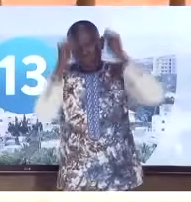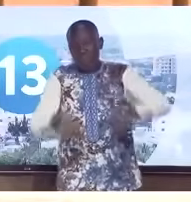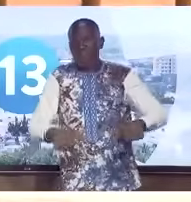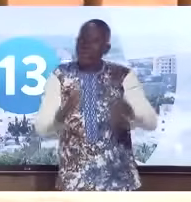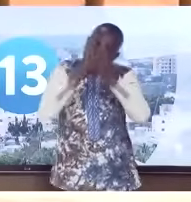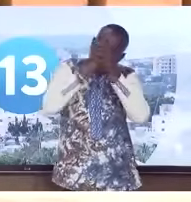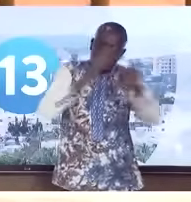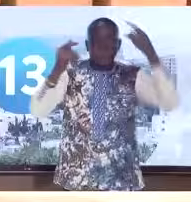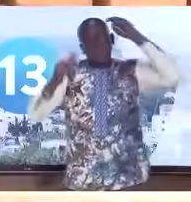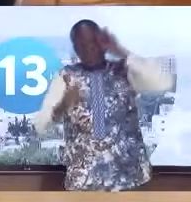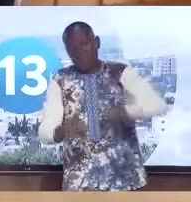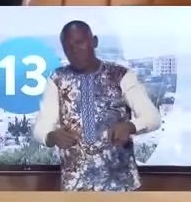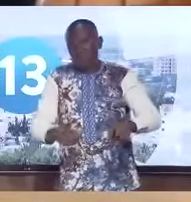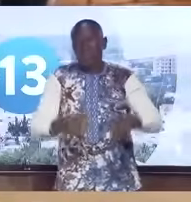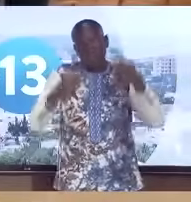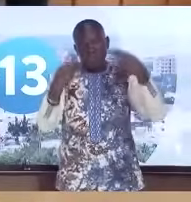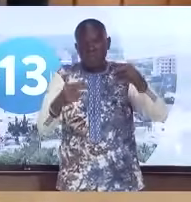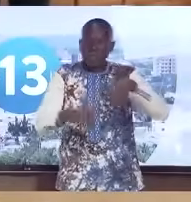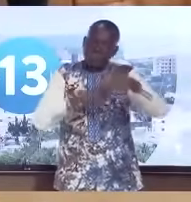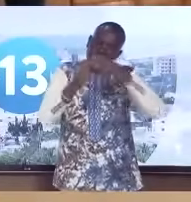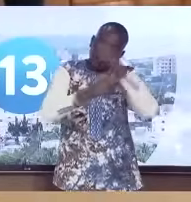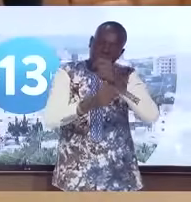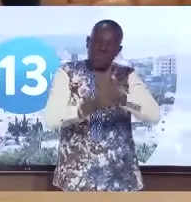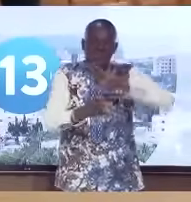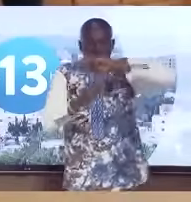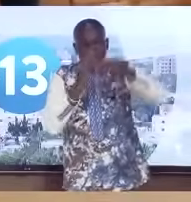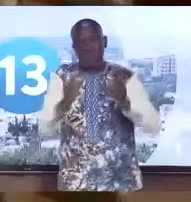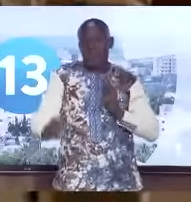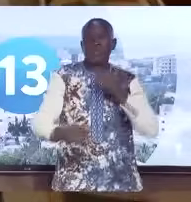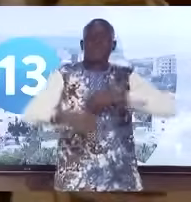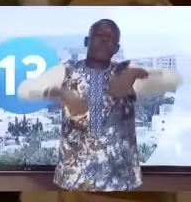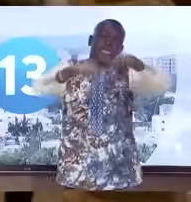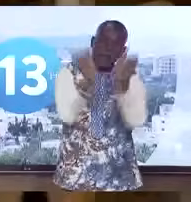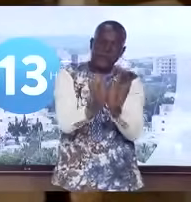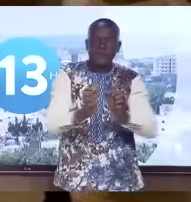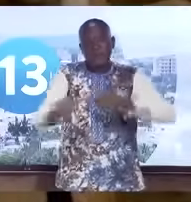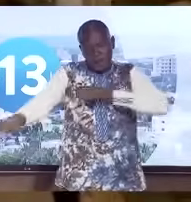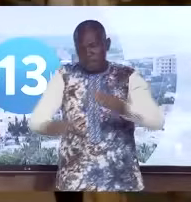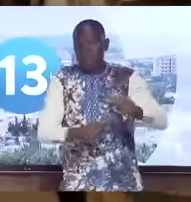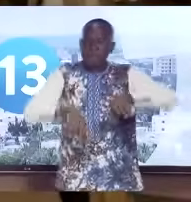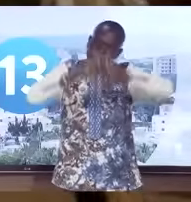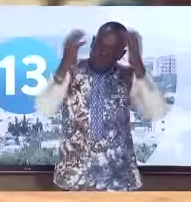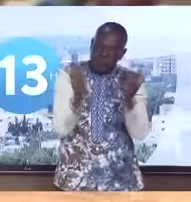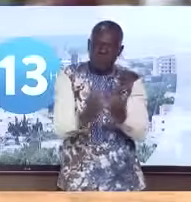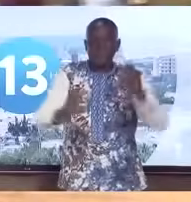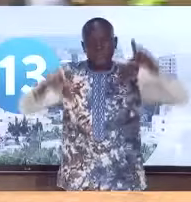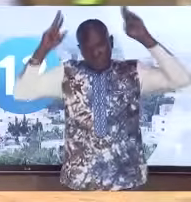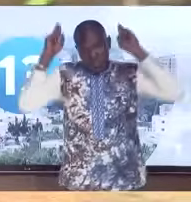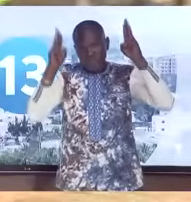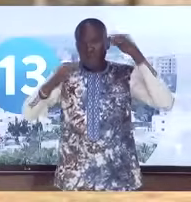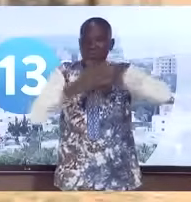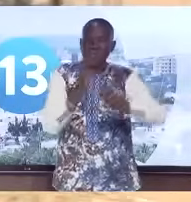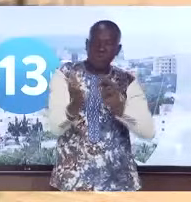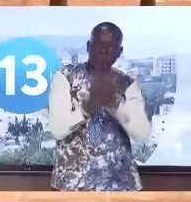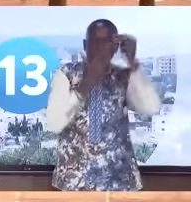qu'il faut pour aller sur le marché de l'emploi. Un satisfait pour les membres de l'association Action Citoyenne Communautaire pour la Résilience et le